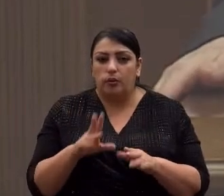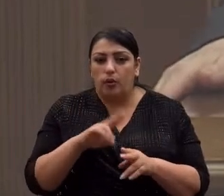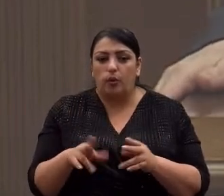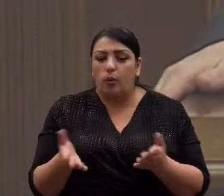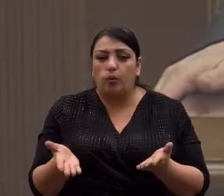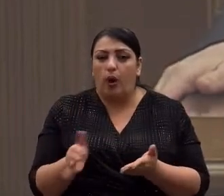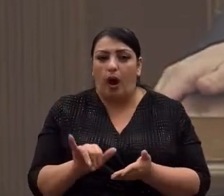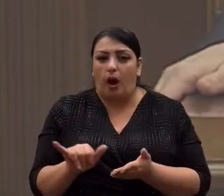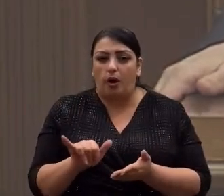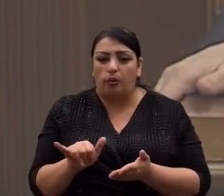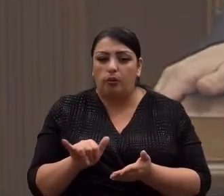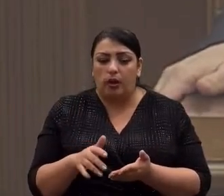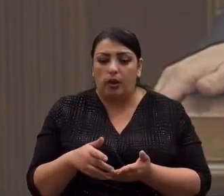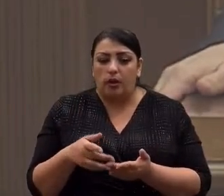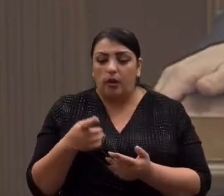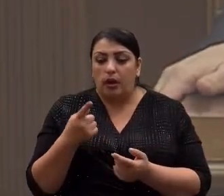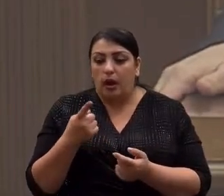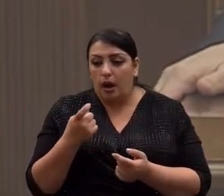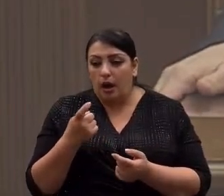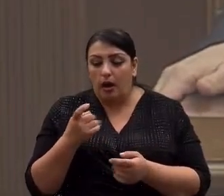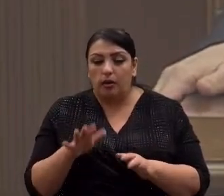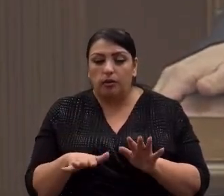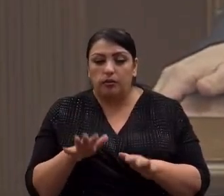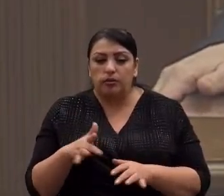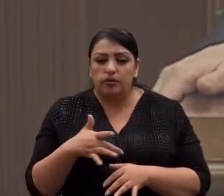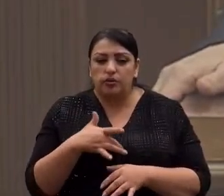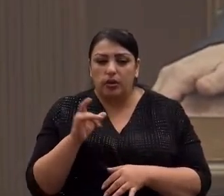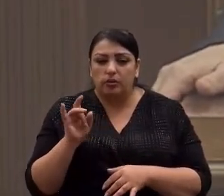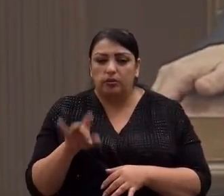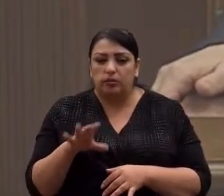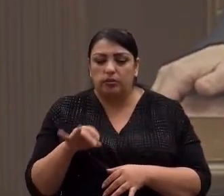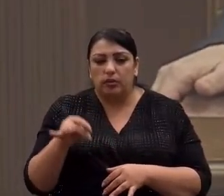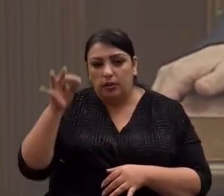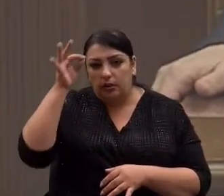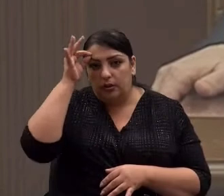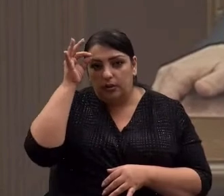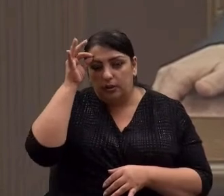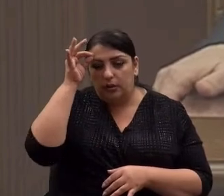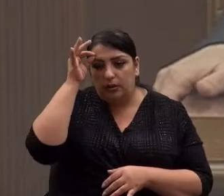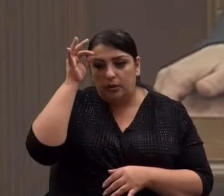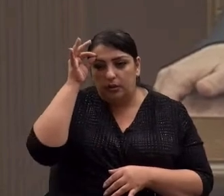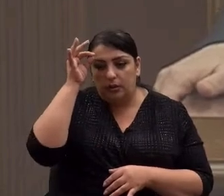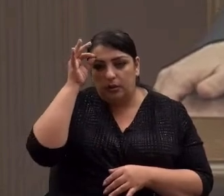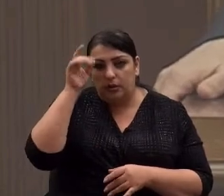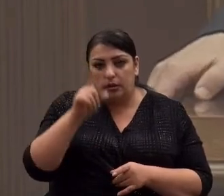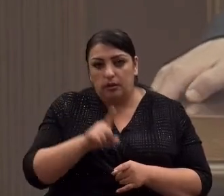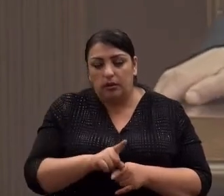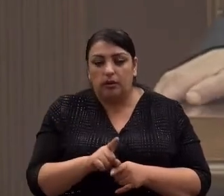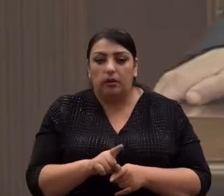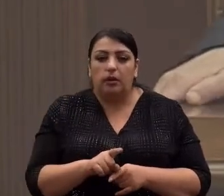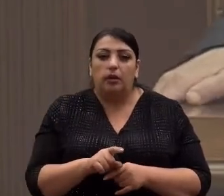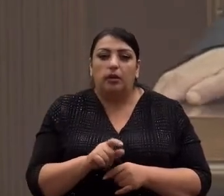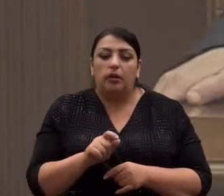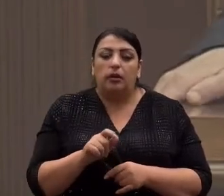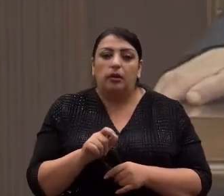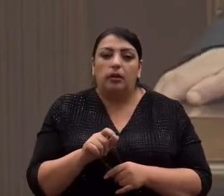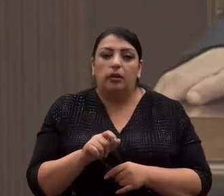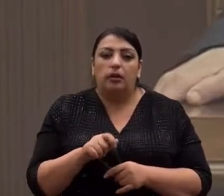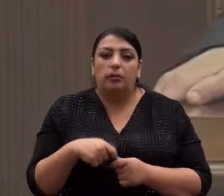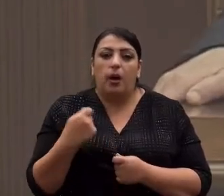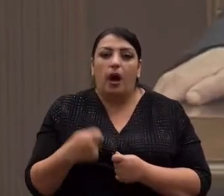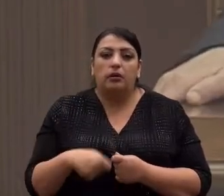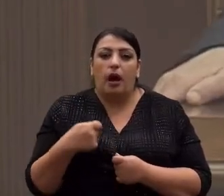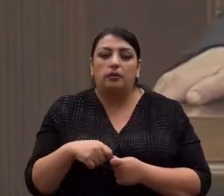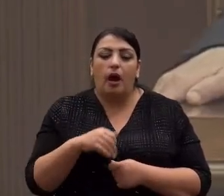որ այդ 100 կիլոյի մասին շատ ցավով հիշատակում էր բանանի արքան